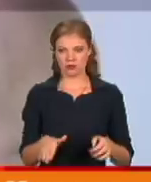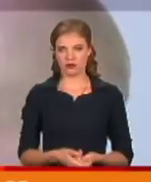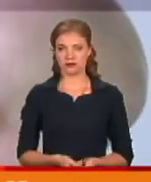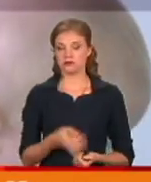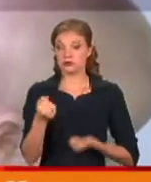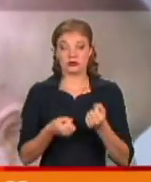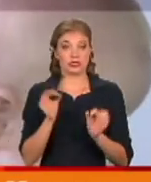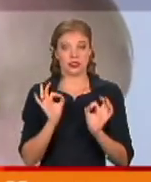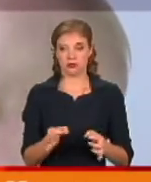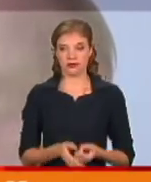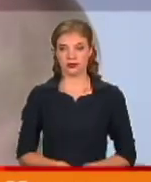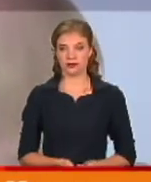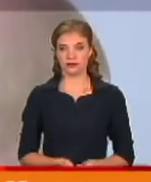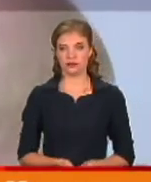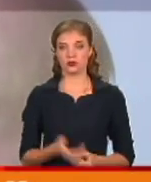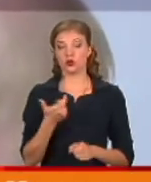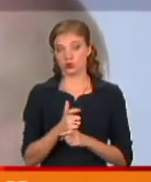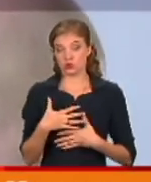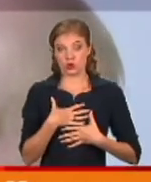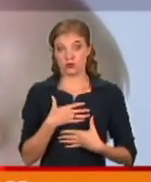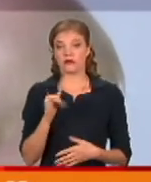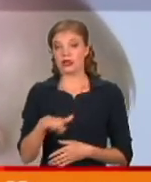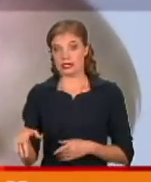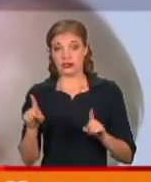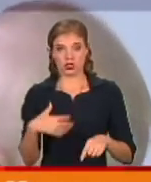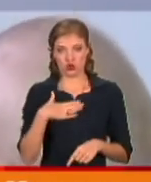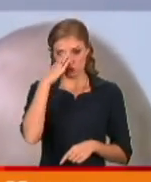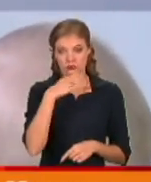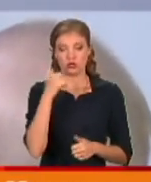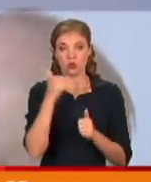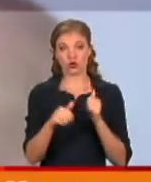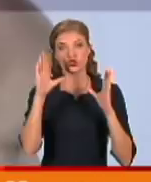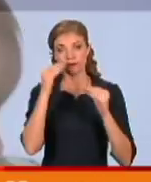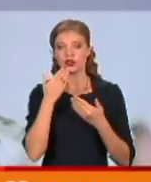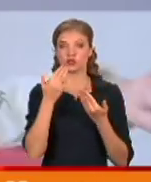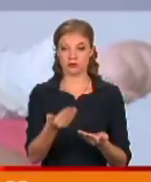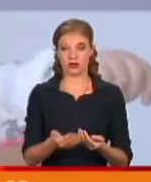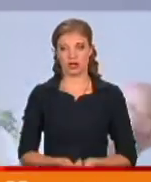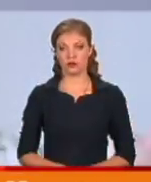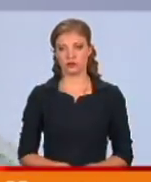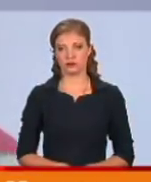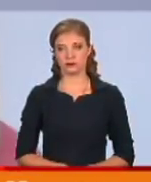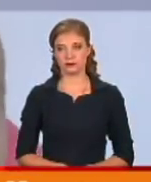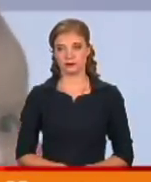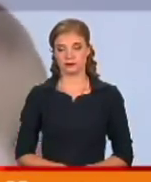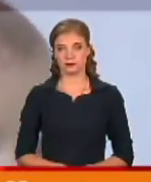Любив. Дуже любив. І вони його люблять. Кожен вечір